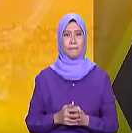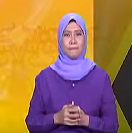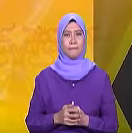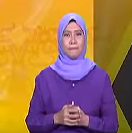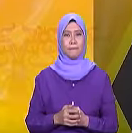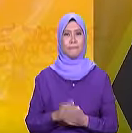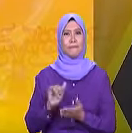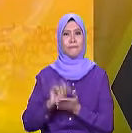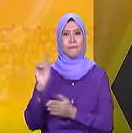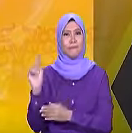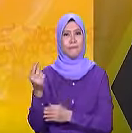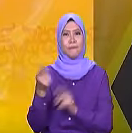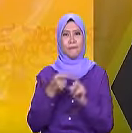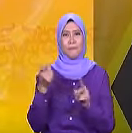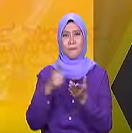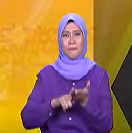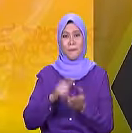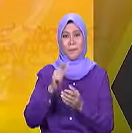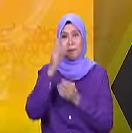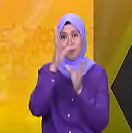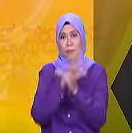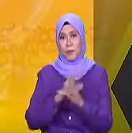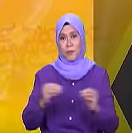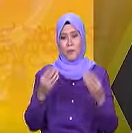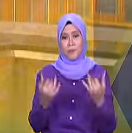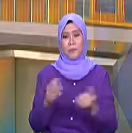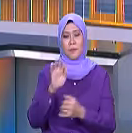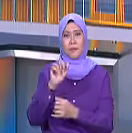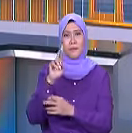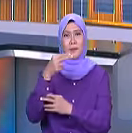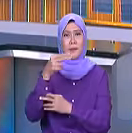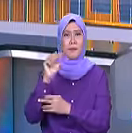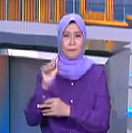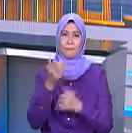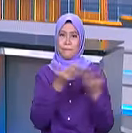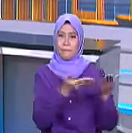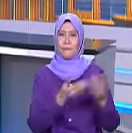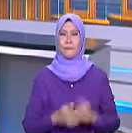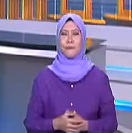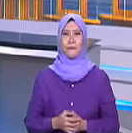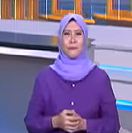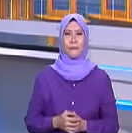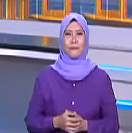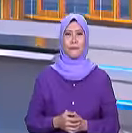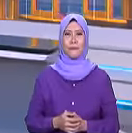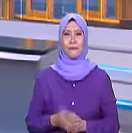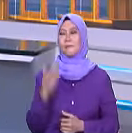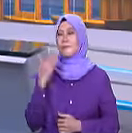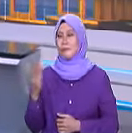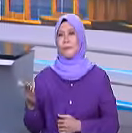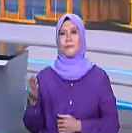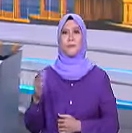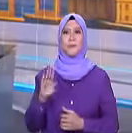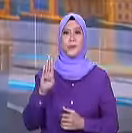Baik saudara, sekian berita dari Sarawak. Kita kembali bersama Farha di Angkasa Puri. Silakan Farha. Terima kasih